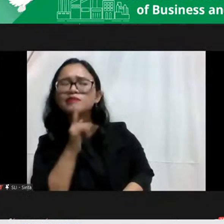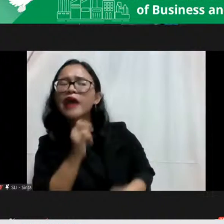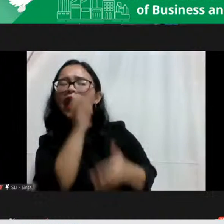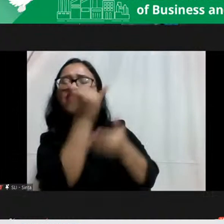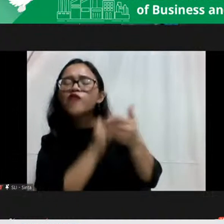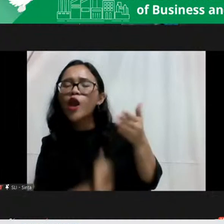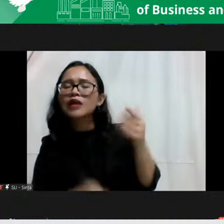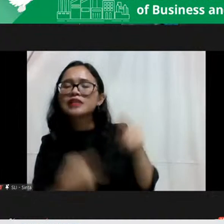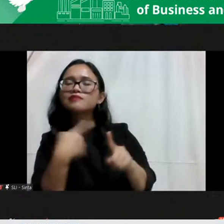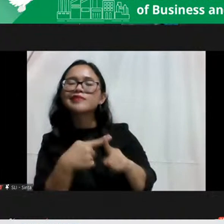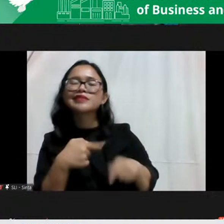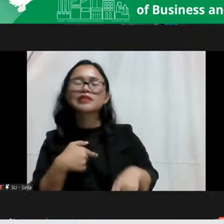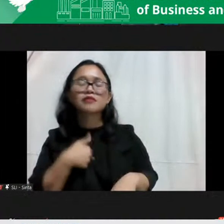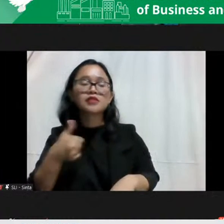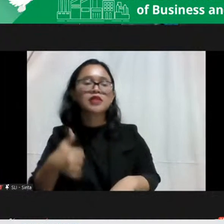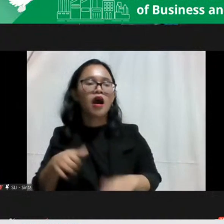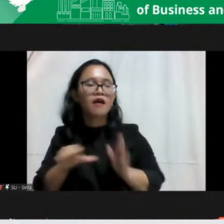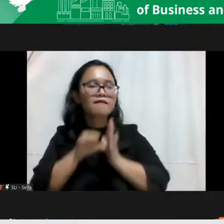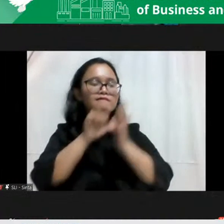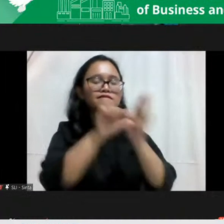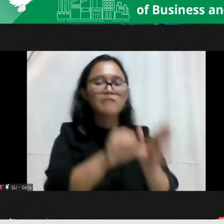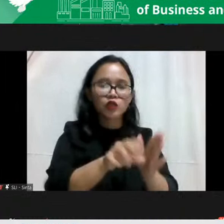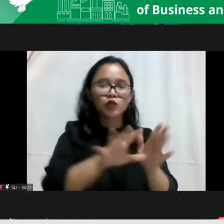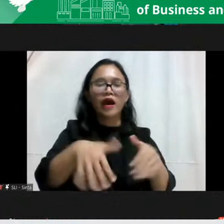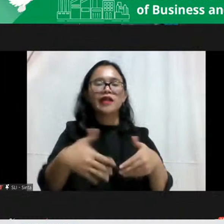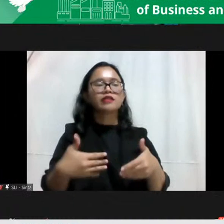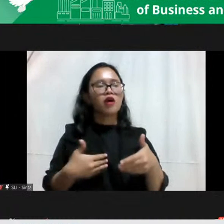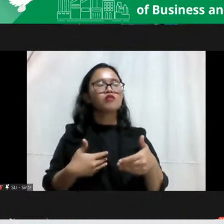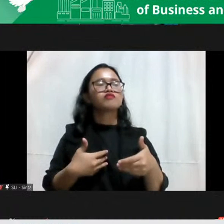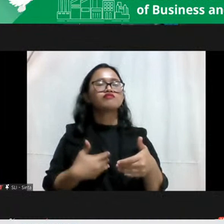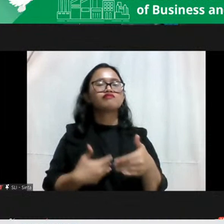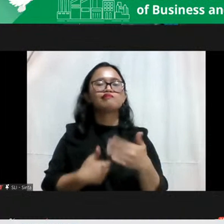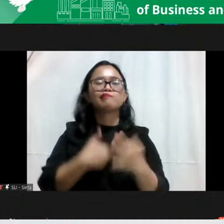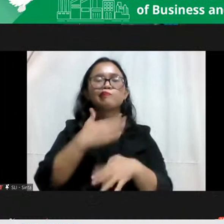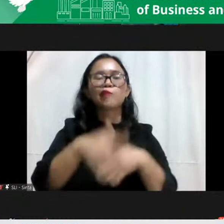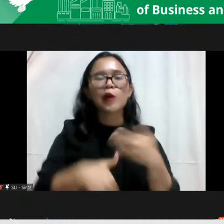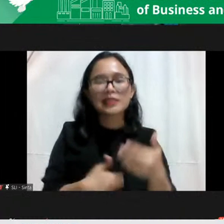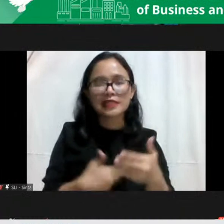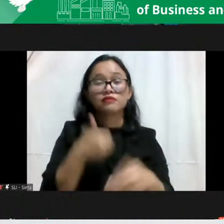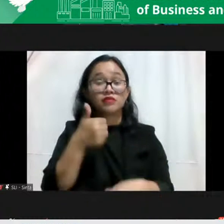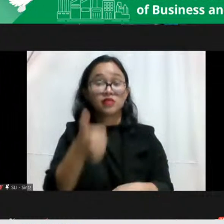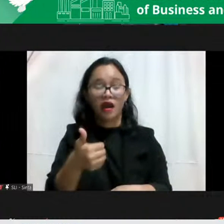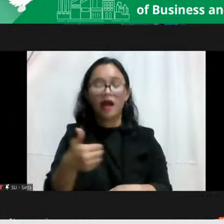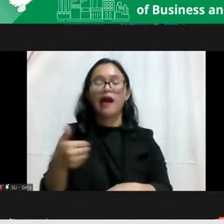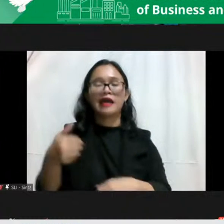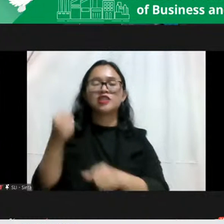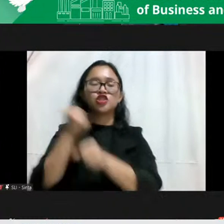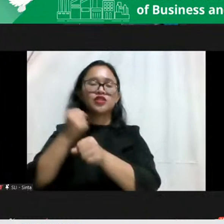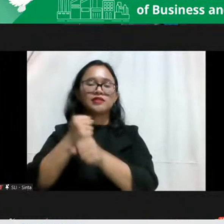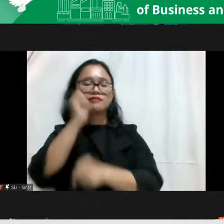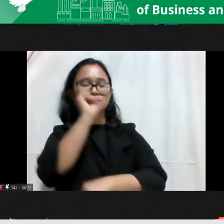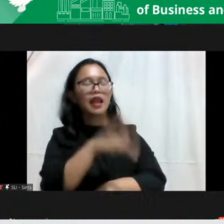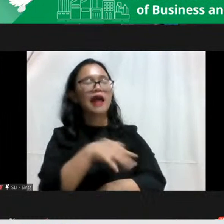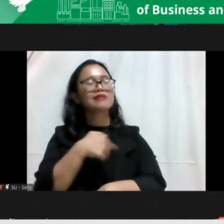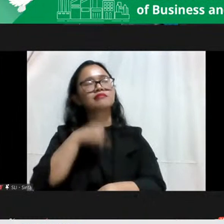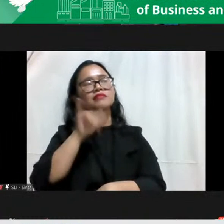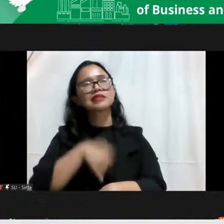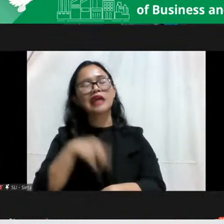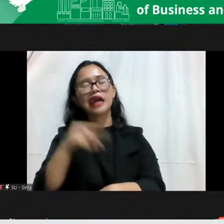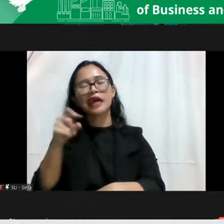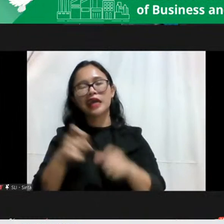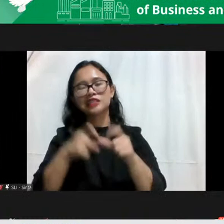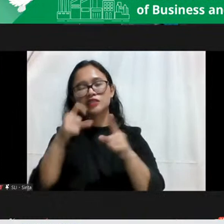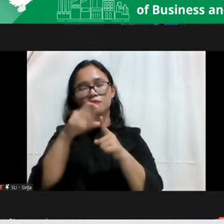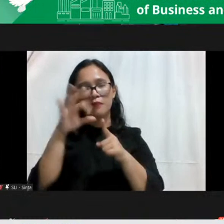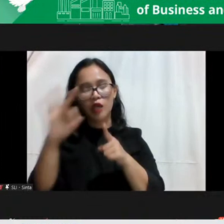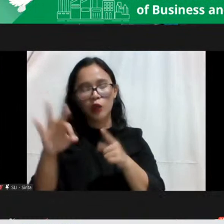memberikan melakukan tindakan atas pelanggaran yang dilakukan penting bahwa rspo itu itu e sejalan dengan